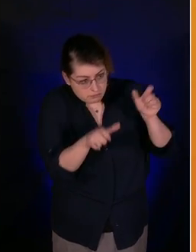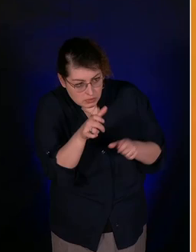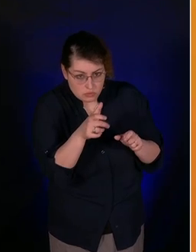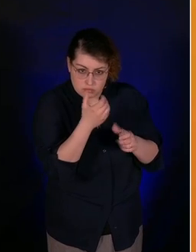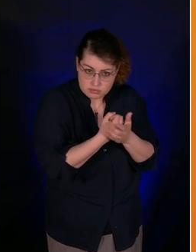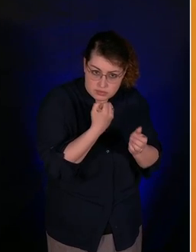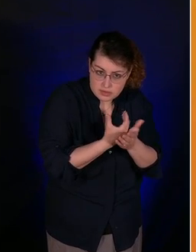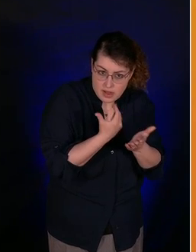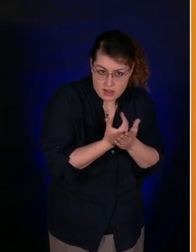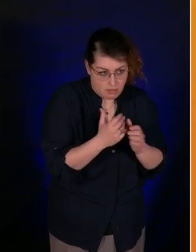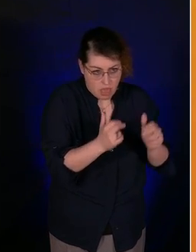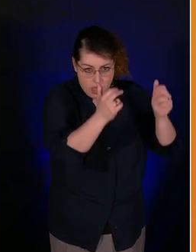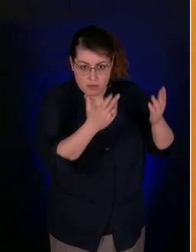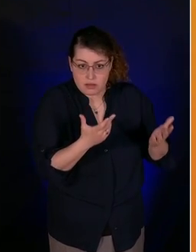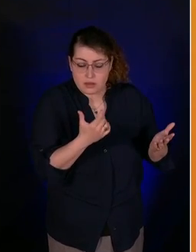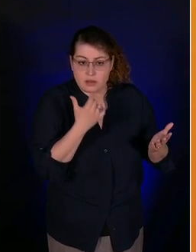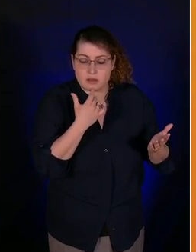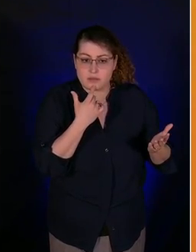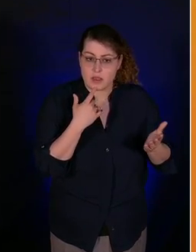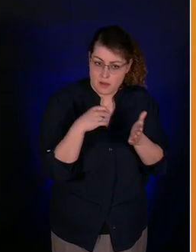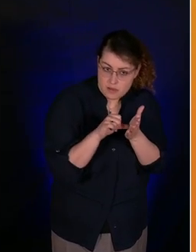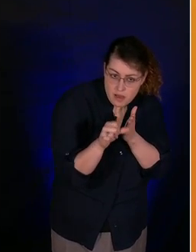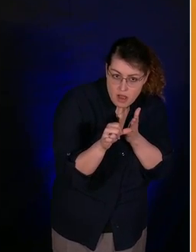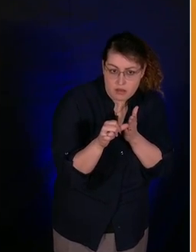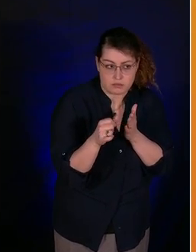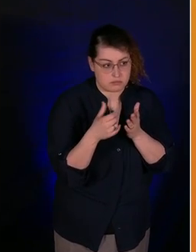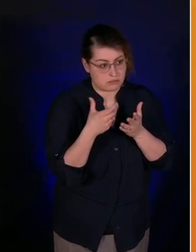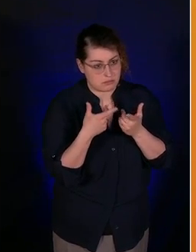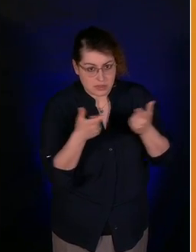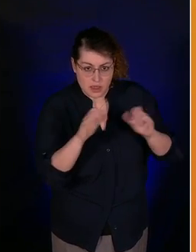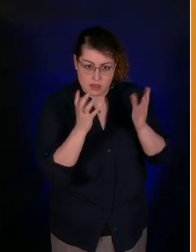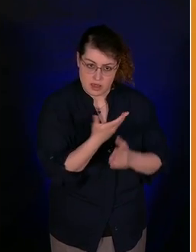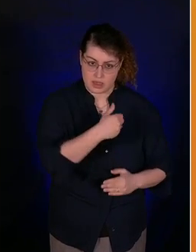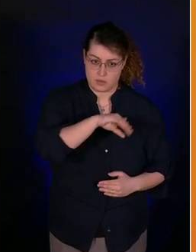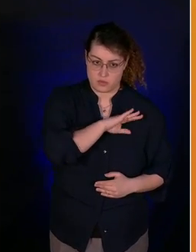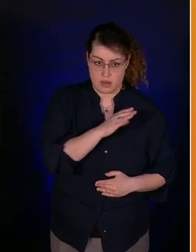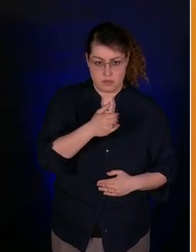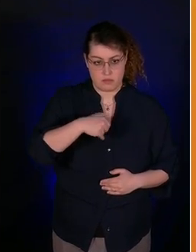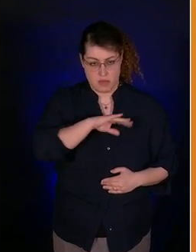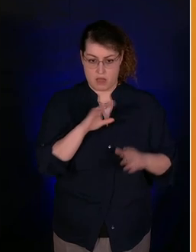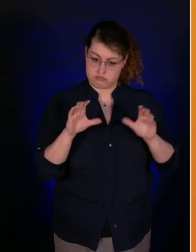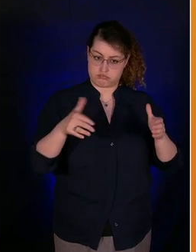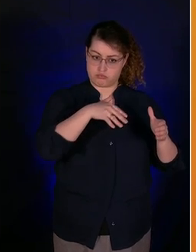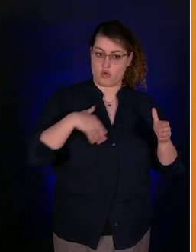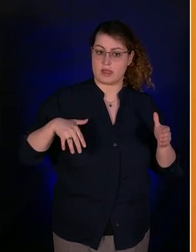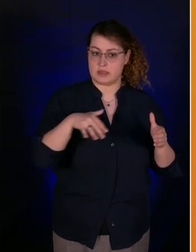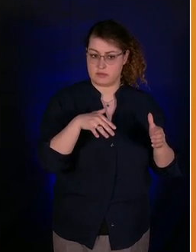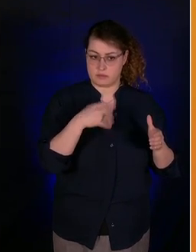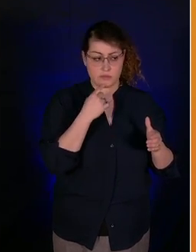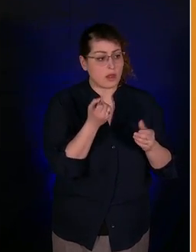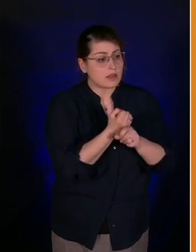globale. Le paiement de la force de travail est ainsi pris en charge par la collectivité, travail